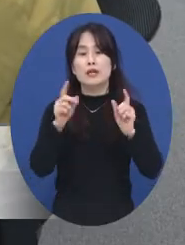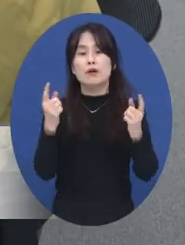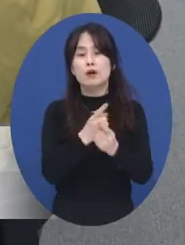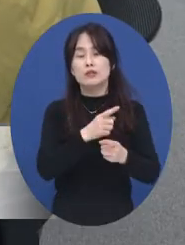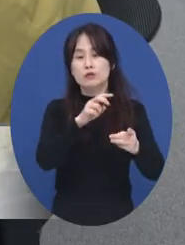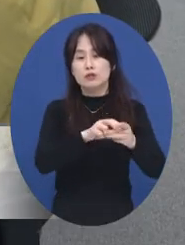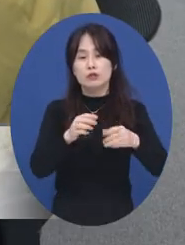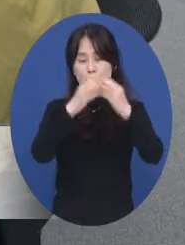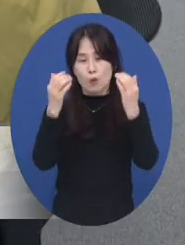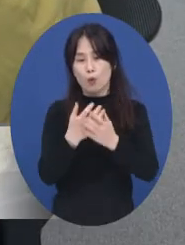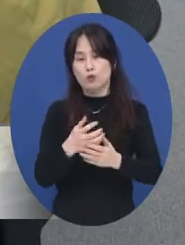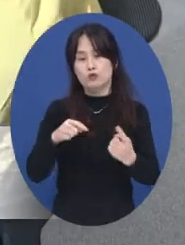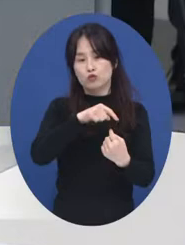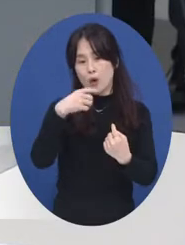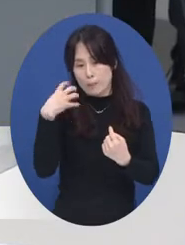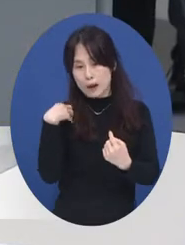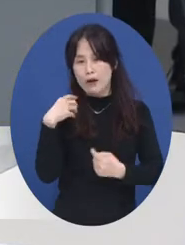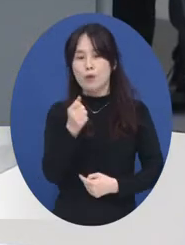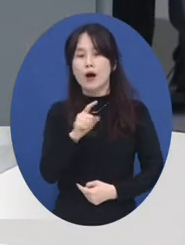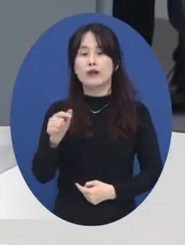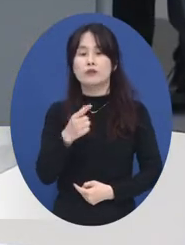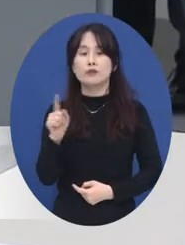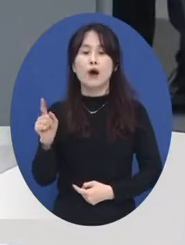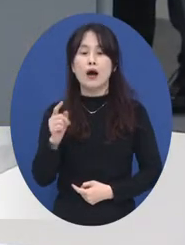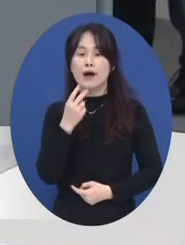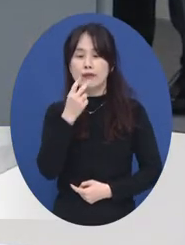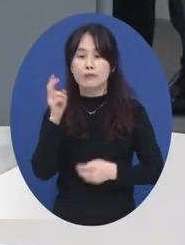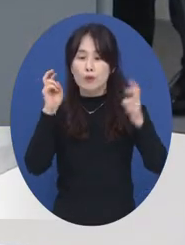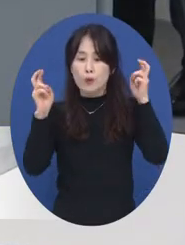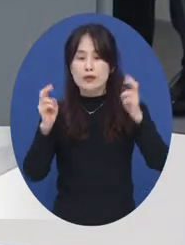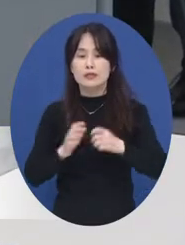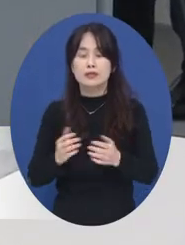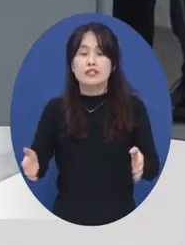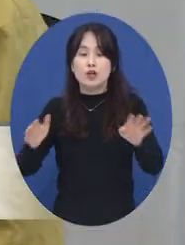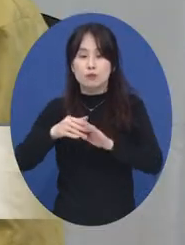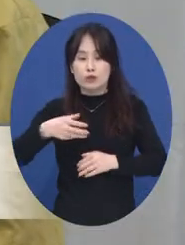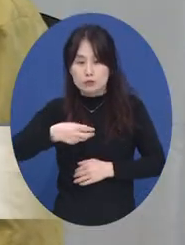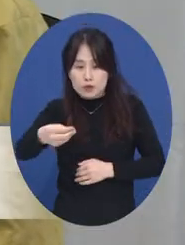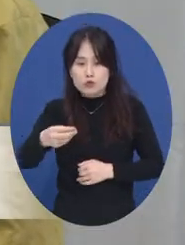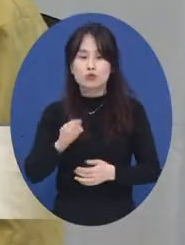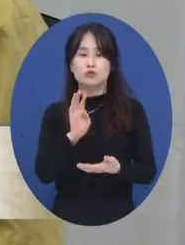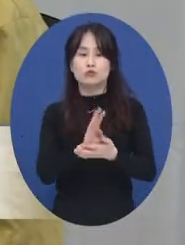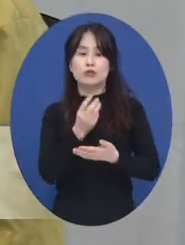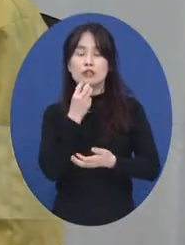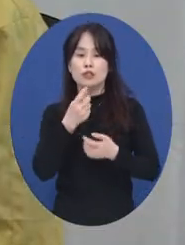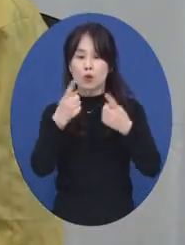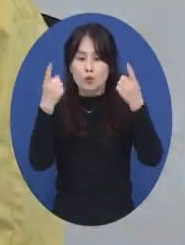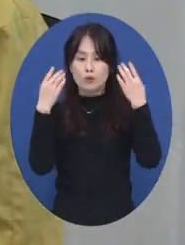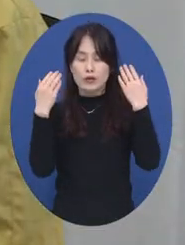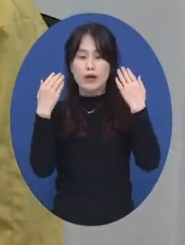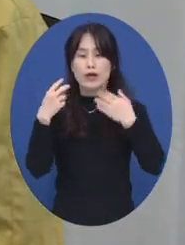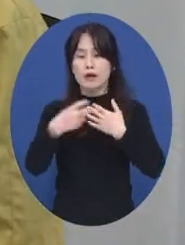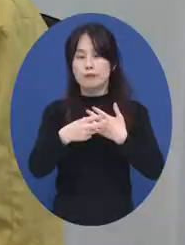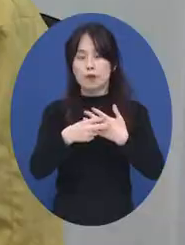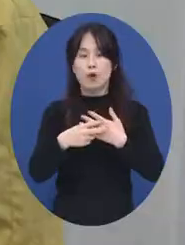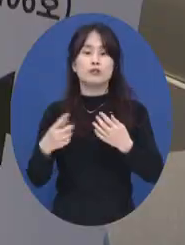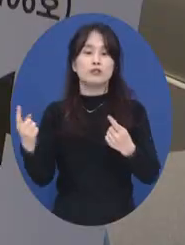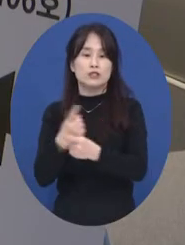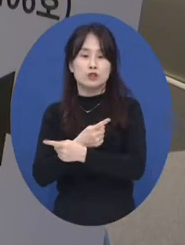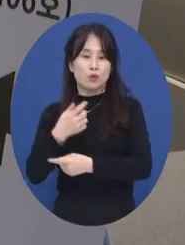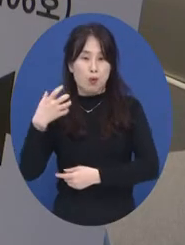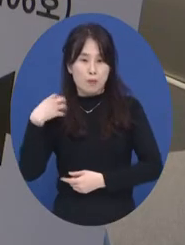경기도는 생활치료센터 운영을 총괄하고 하나생명보험은 시설물 제공을, 분당 서울대학교병원은 치료와 건강관리